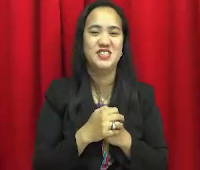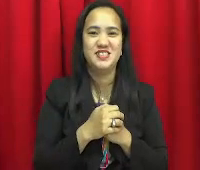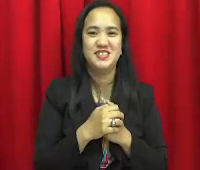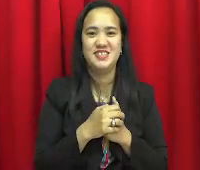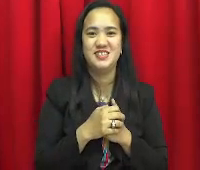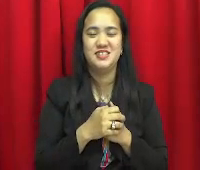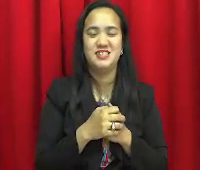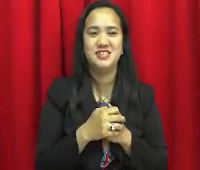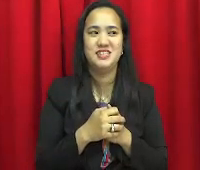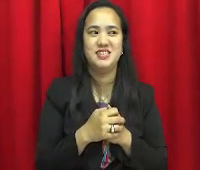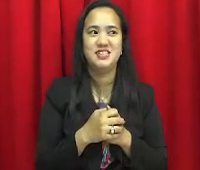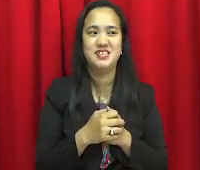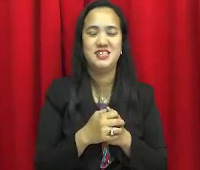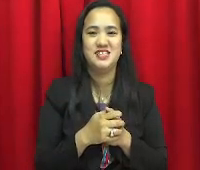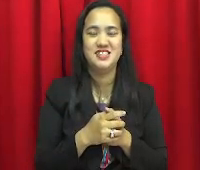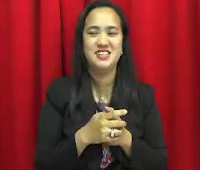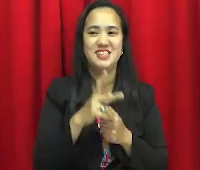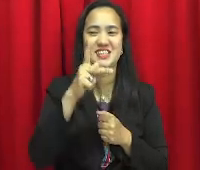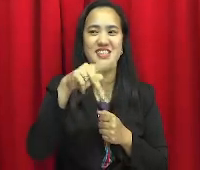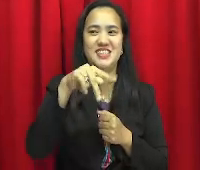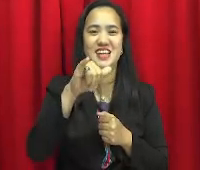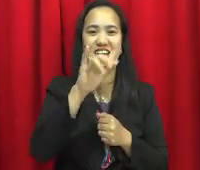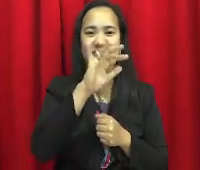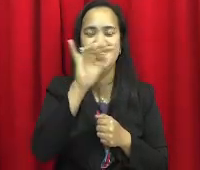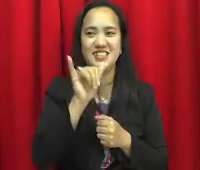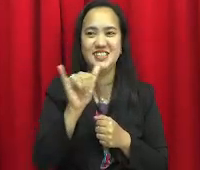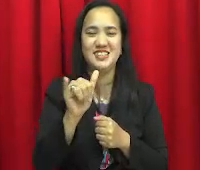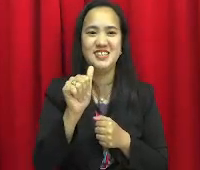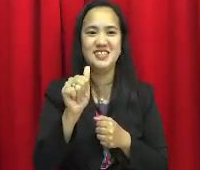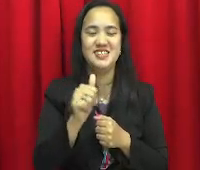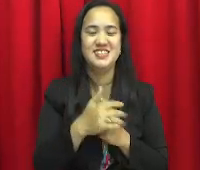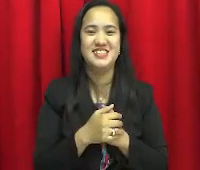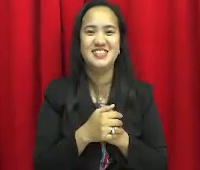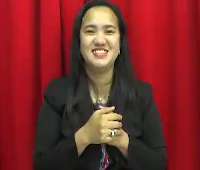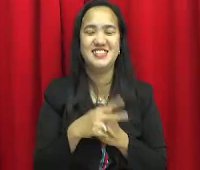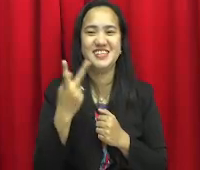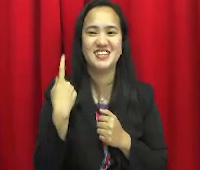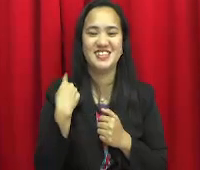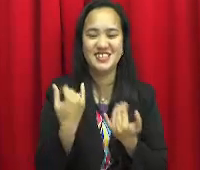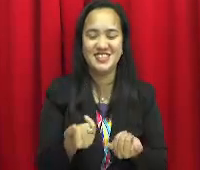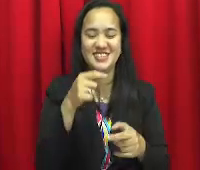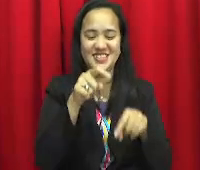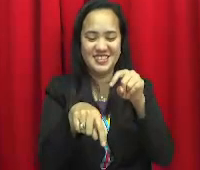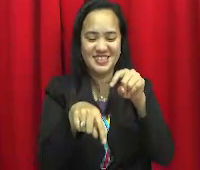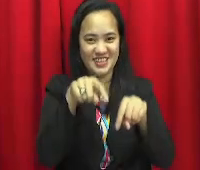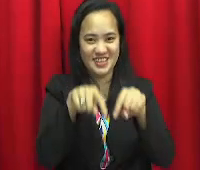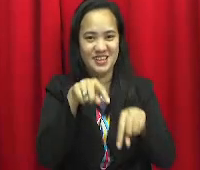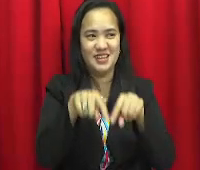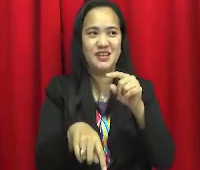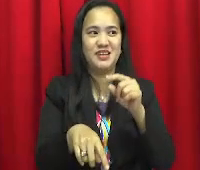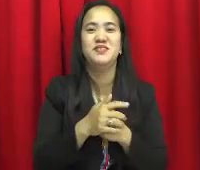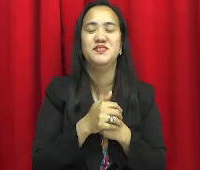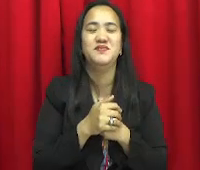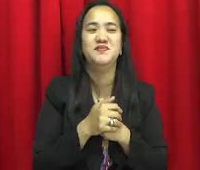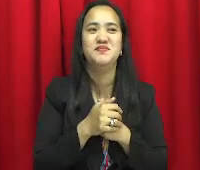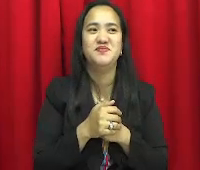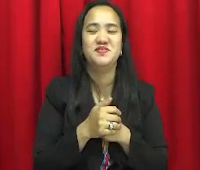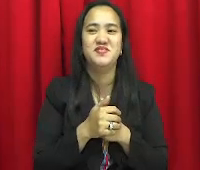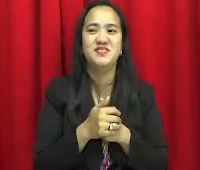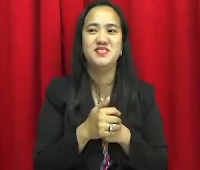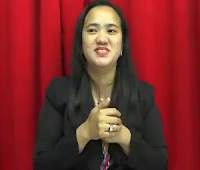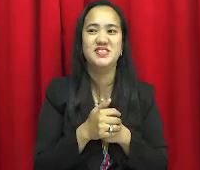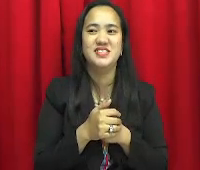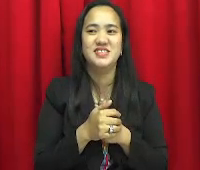Akalain mo, pizza na naman daw. Pambihira, pilay ka pa nga. Pizza ka ng pizza dyan eh. Pigsa ang labu